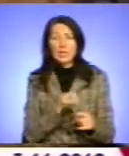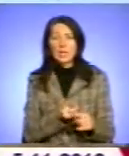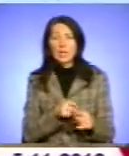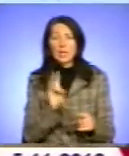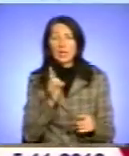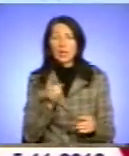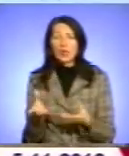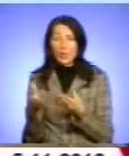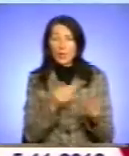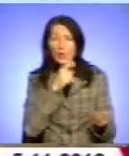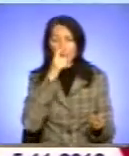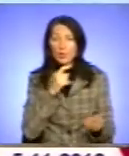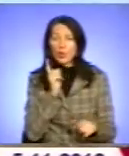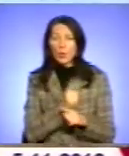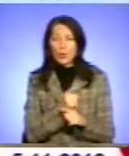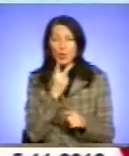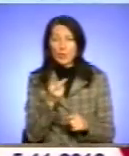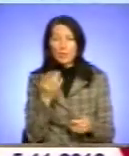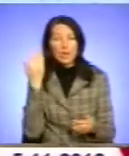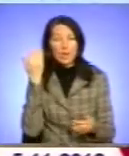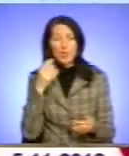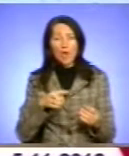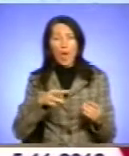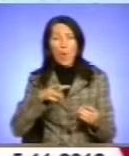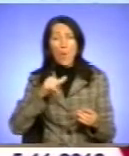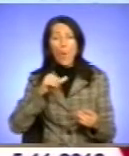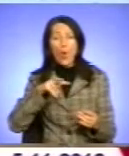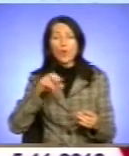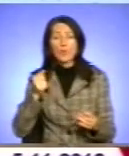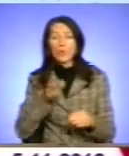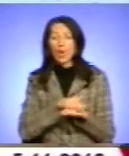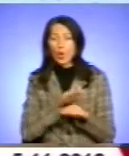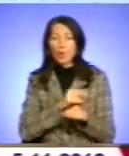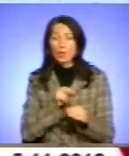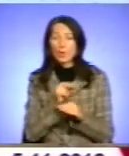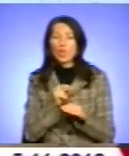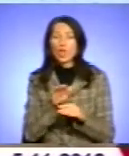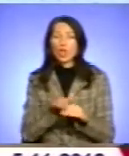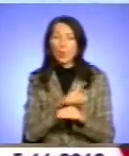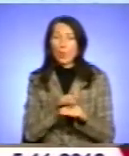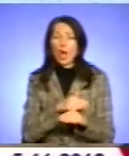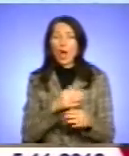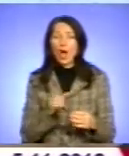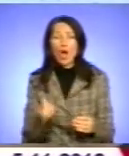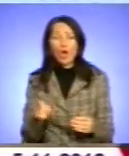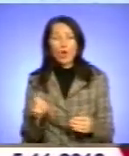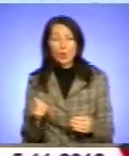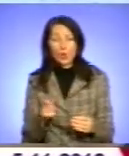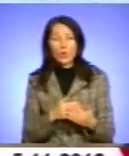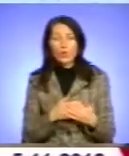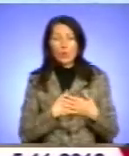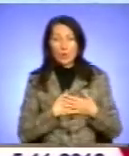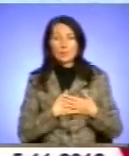забороняє. Колишні мультфільми, вони добрі, вони вчать добра, людяності. Я дивлюся, що навіть є декілька таких мультфільмів, що